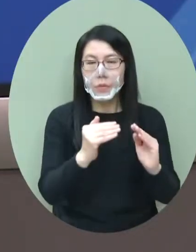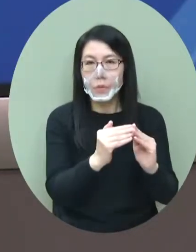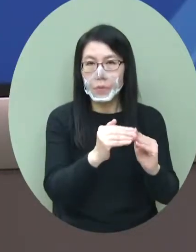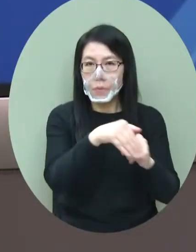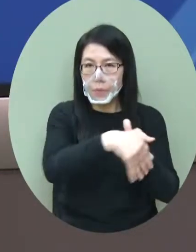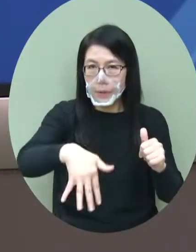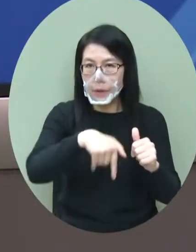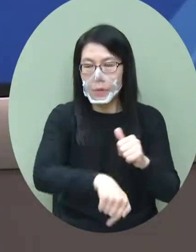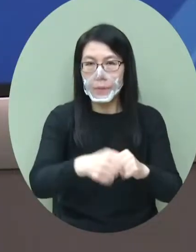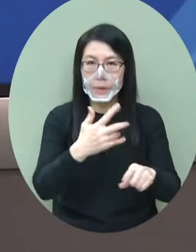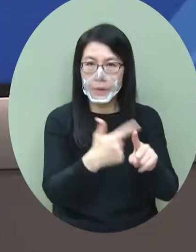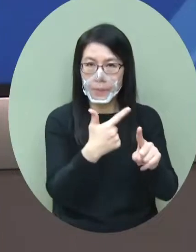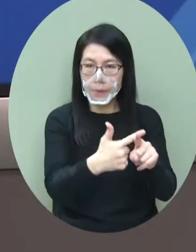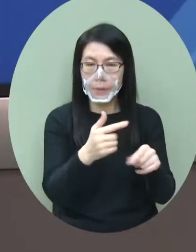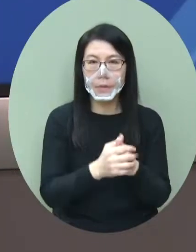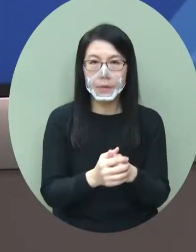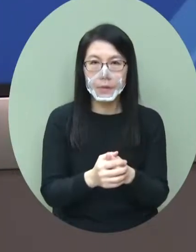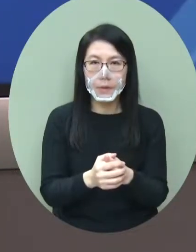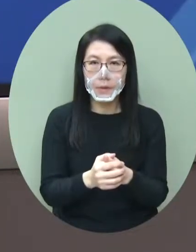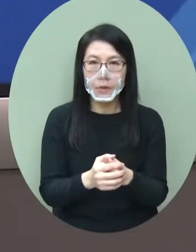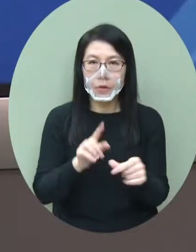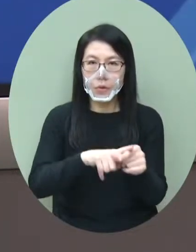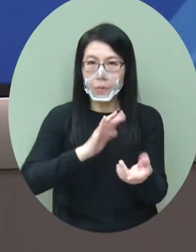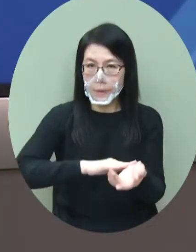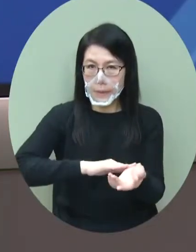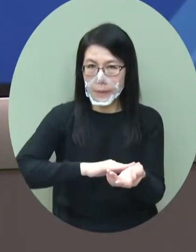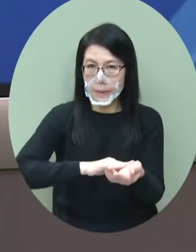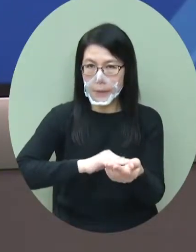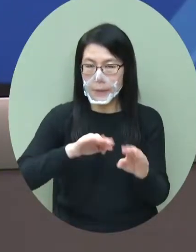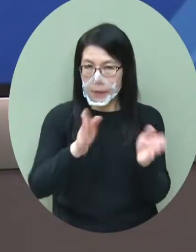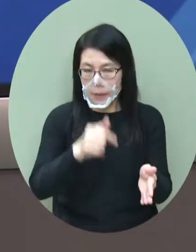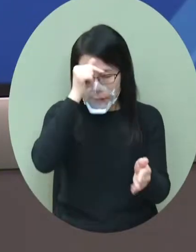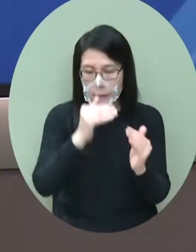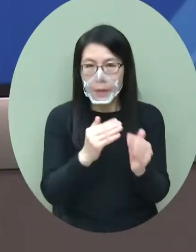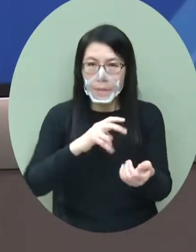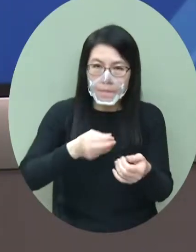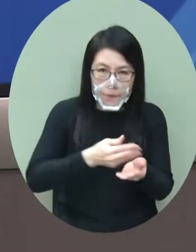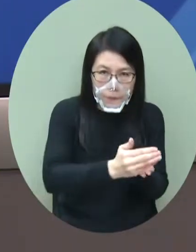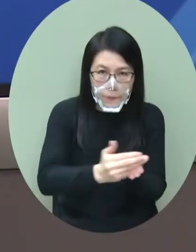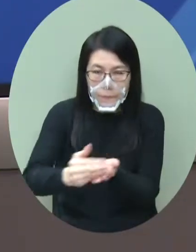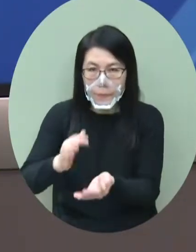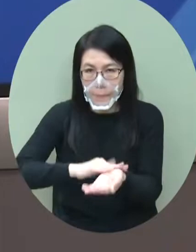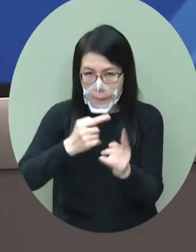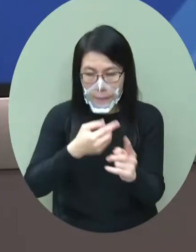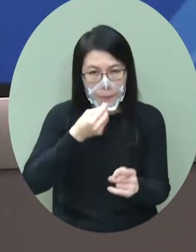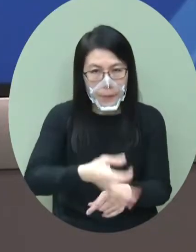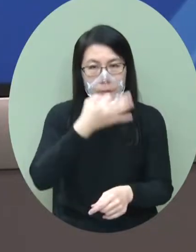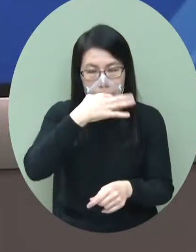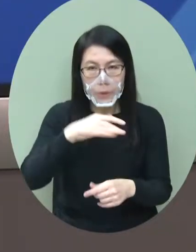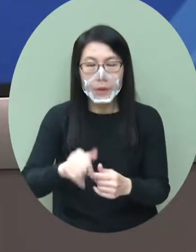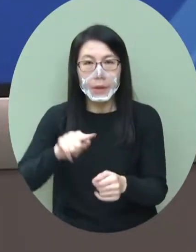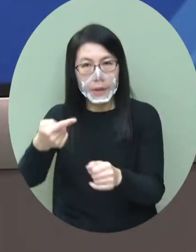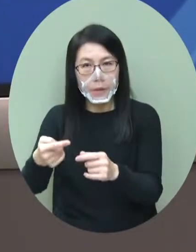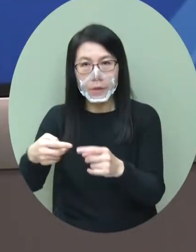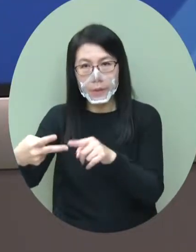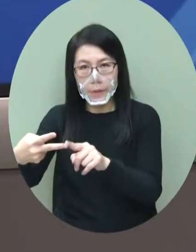去了医管局辖下的18个中医诊所做治疗或者分发做其他用